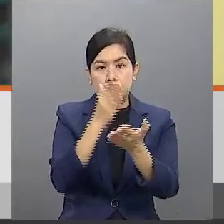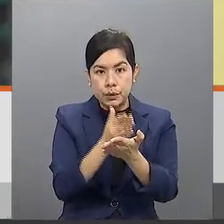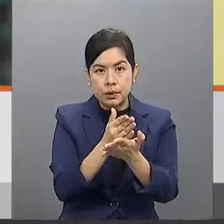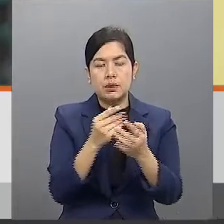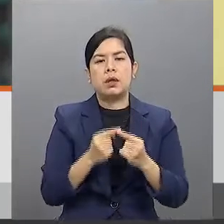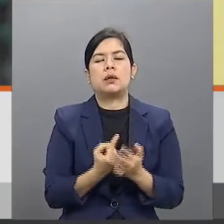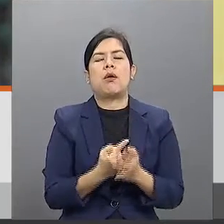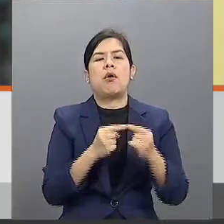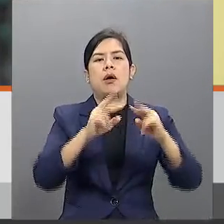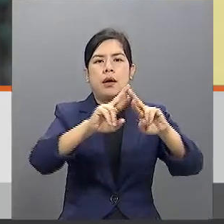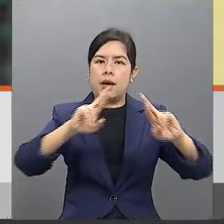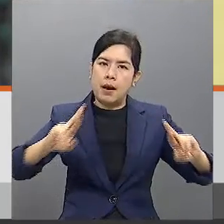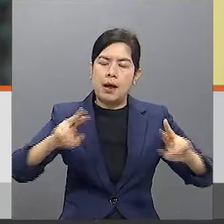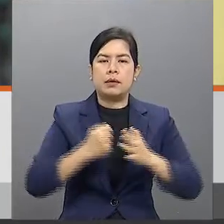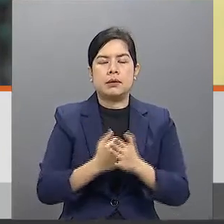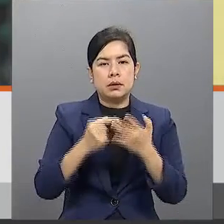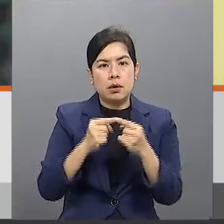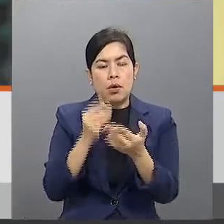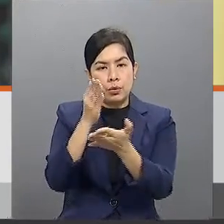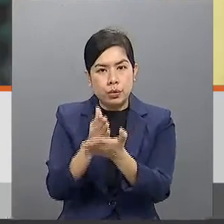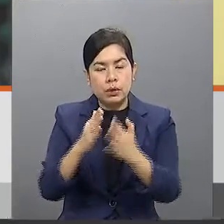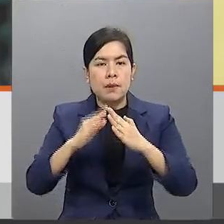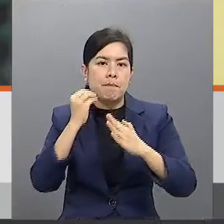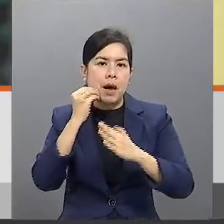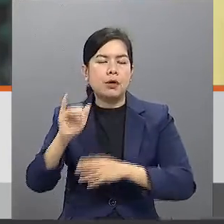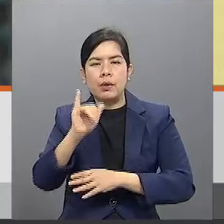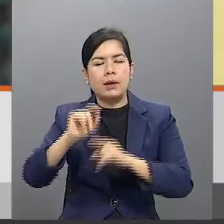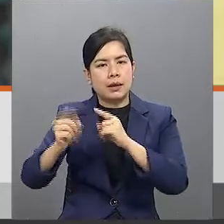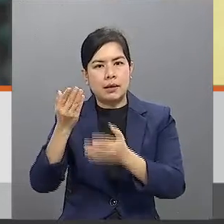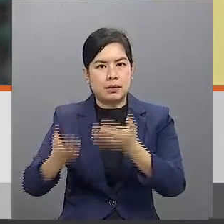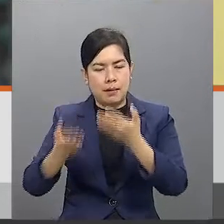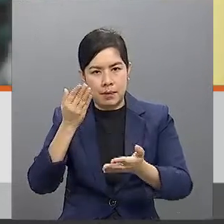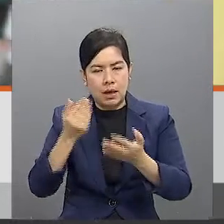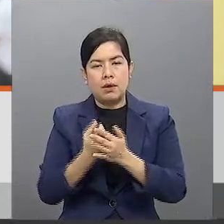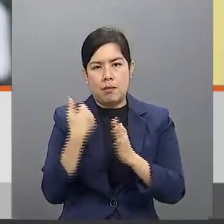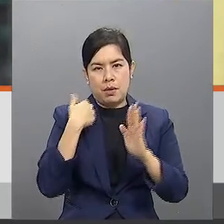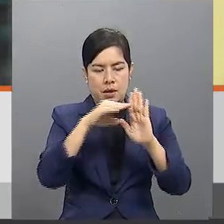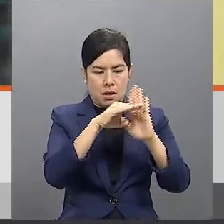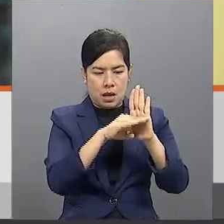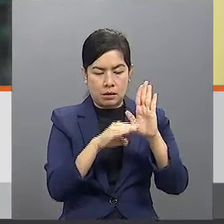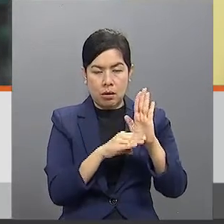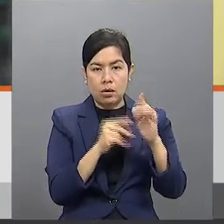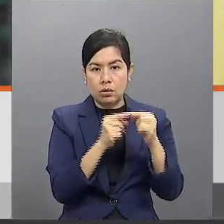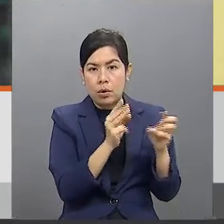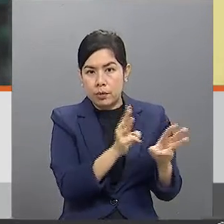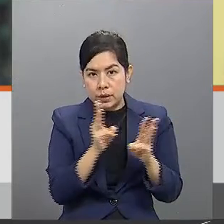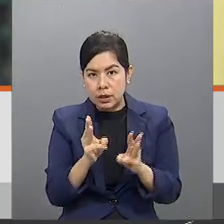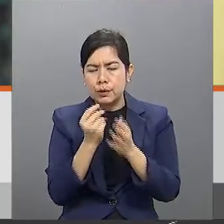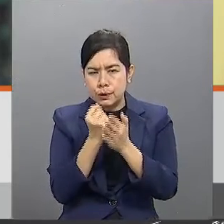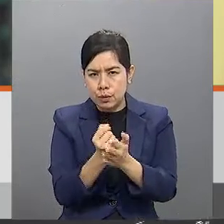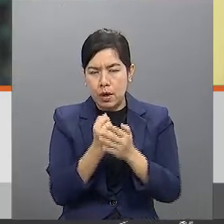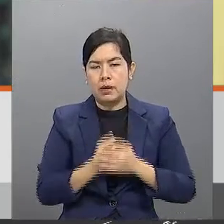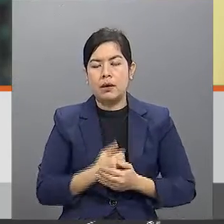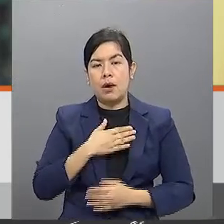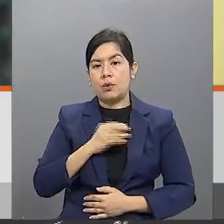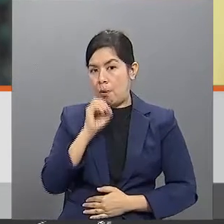ก็ทำการช่วยเหลือนะครับขั้นตอนช่วยเหลือก็หลังจากลงไปแล้วเราก็ดำเนินการก็คือนะครับให้แจ้งวันเวลาที่น